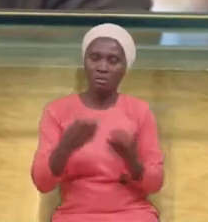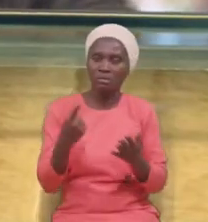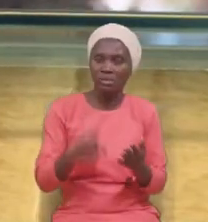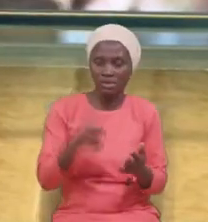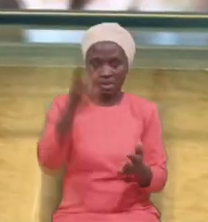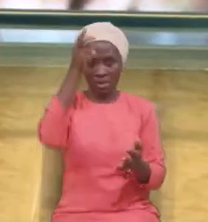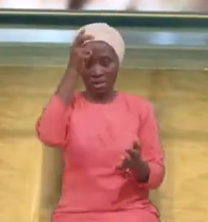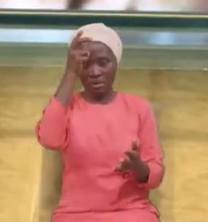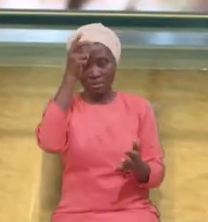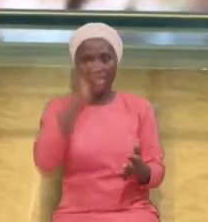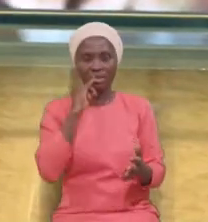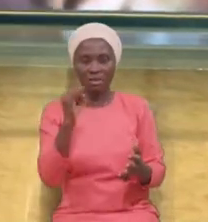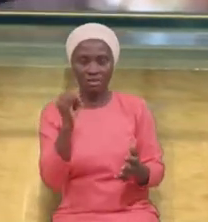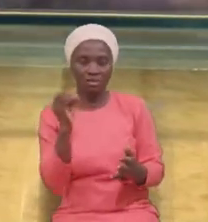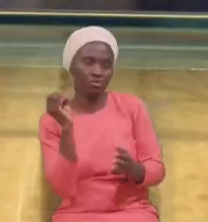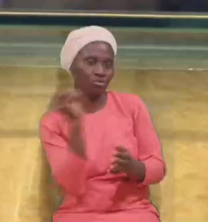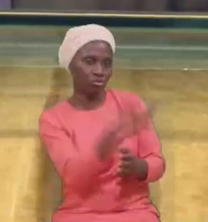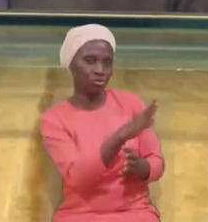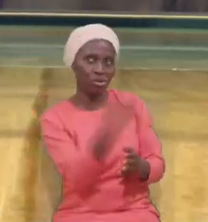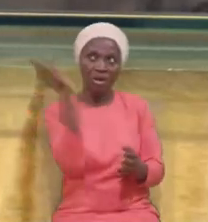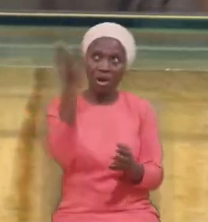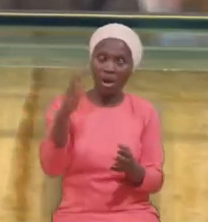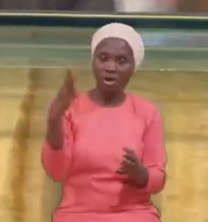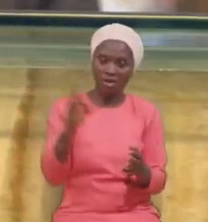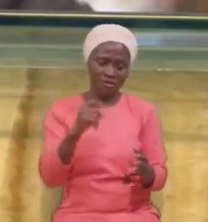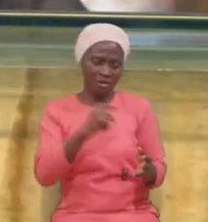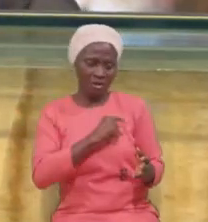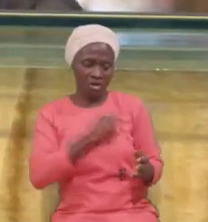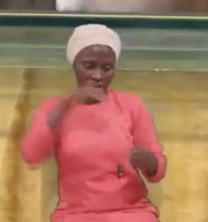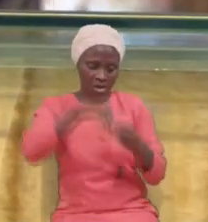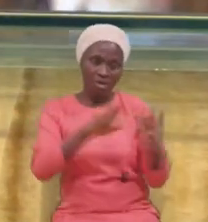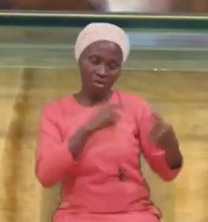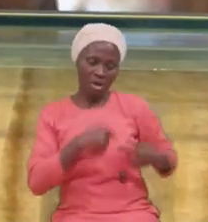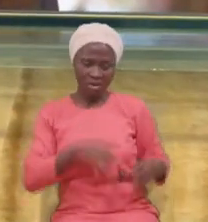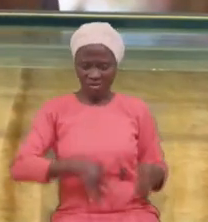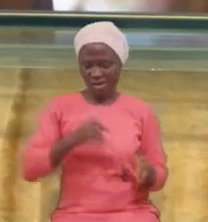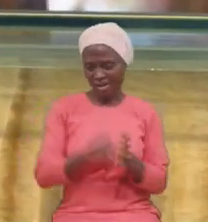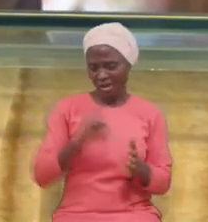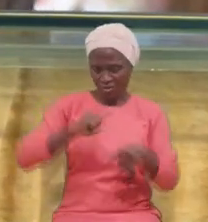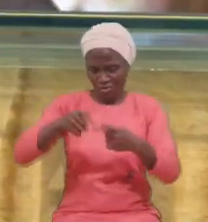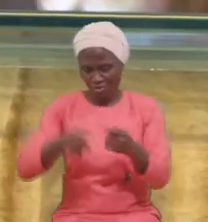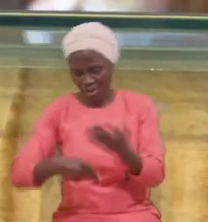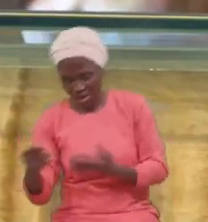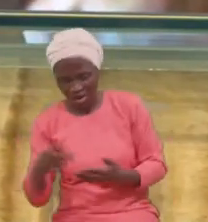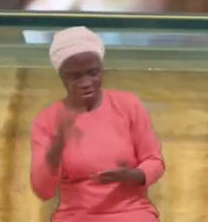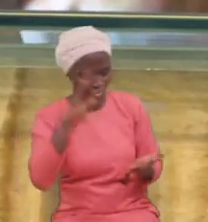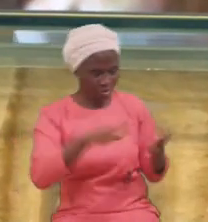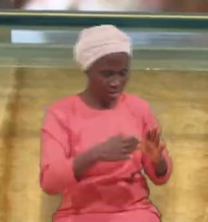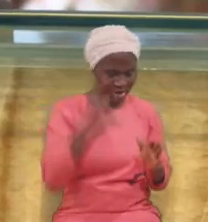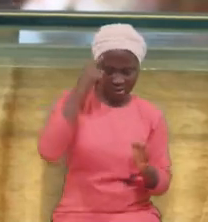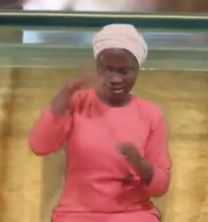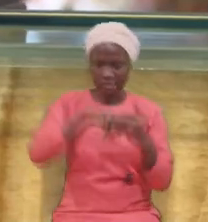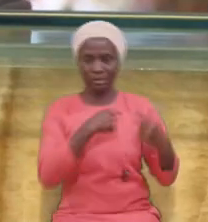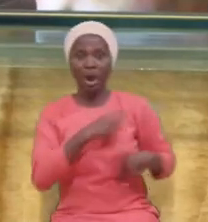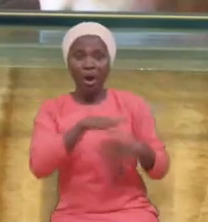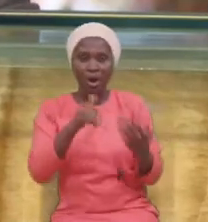des flèches d'accusation. Tu es mauvais, tu es rejeté, tu es ceci, tu iras en enfer. Et avec toute cette